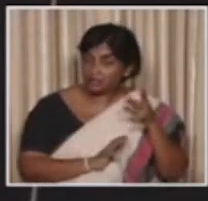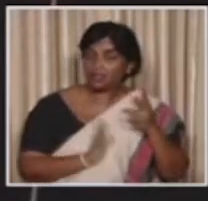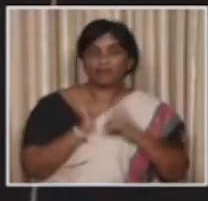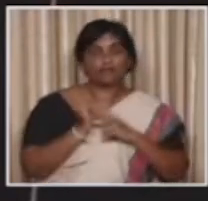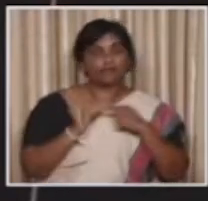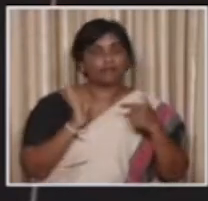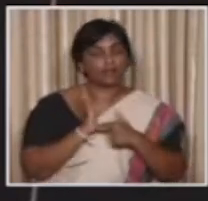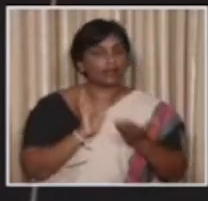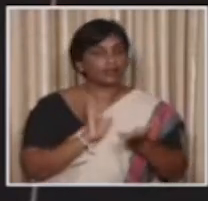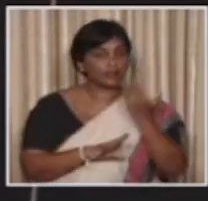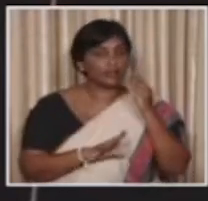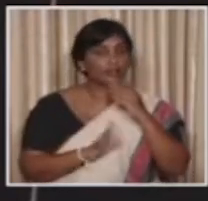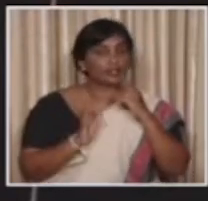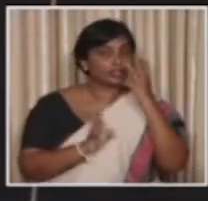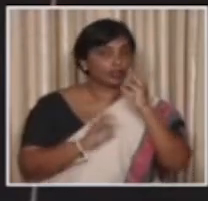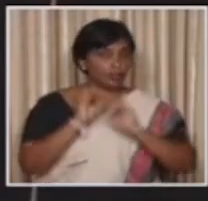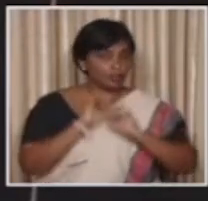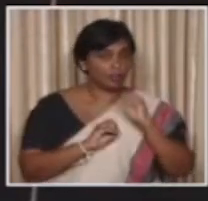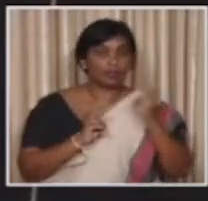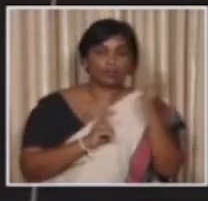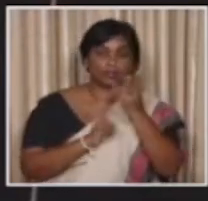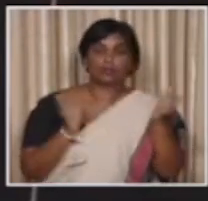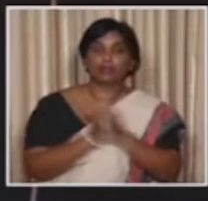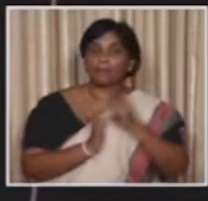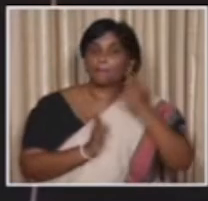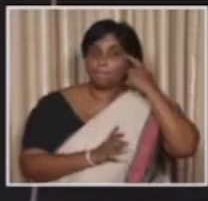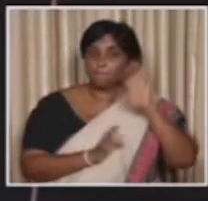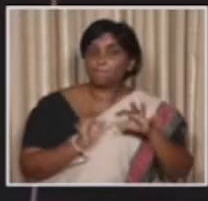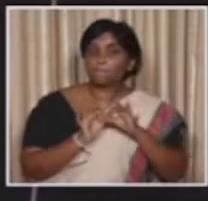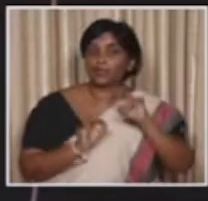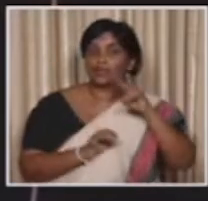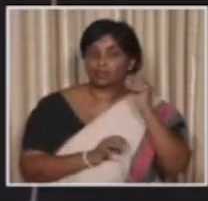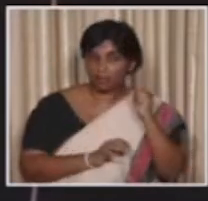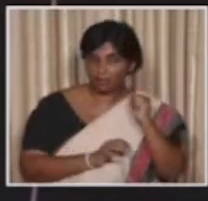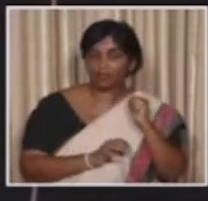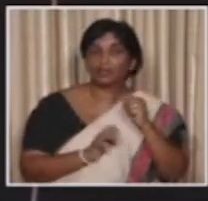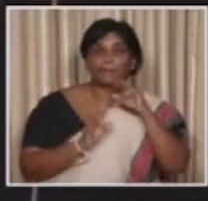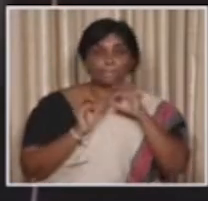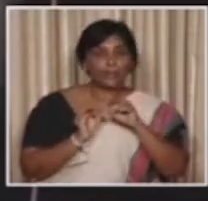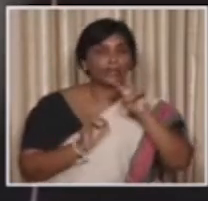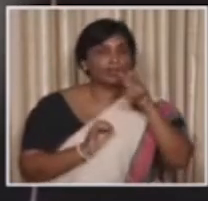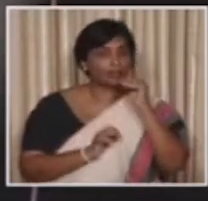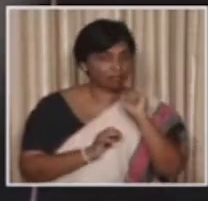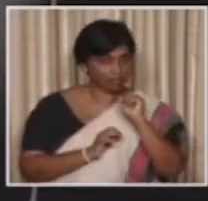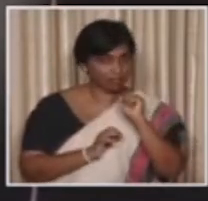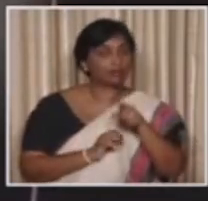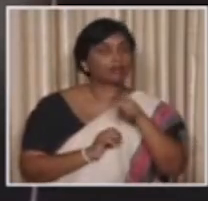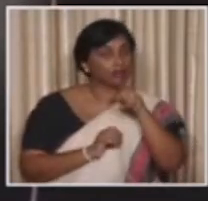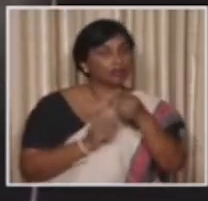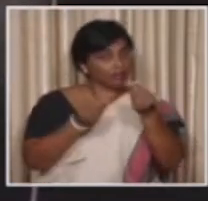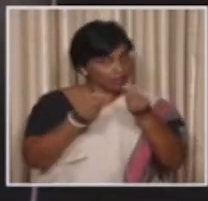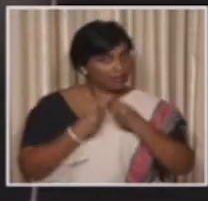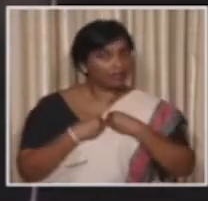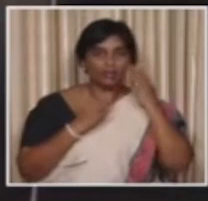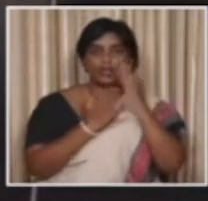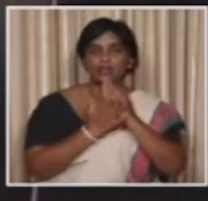වැට් එකේ වැඩි කරන්න බලාපොරොත්තු වෙන 3% ඒ දෙකේම ඔබතුමා බලාපොරොත්තු වෙන බිලියන 250ක්. ඒ බිලියන 250ම ඔබතුමා අපිට දෙනවා